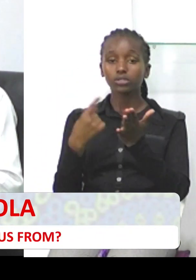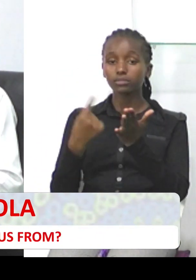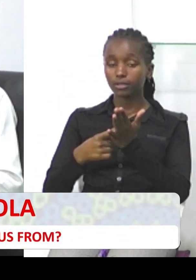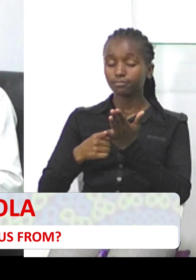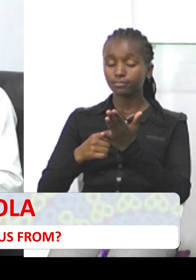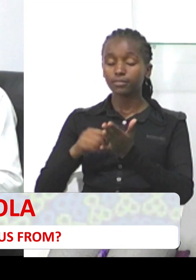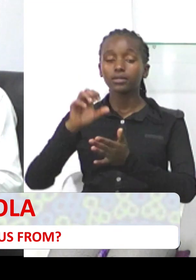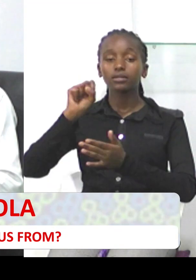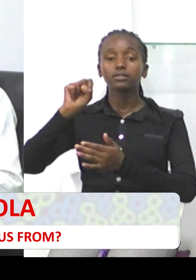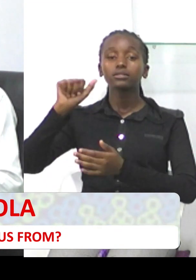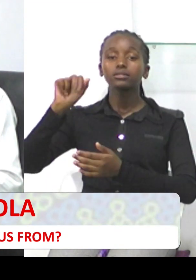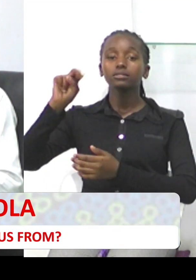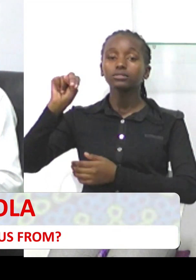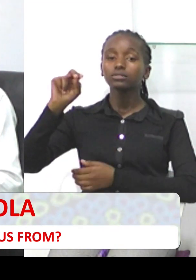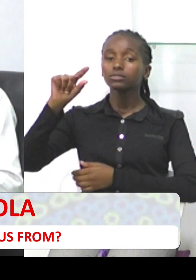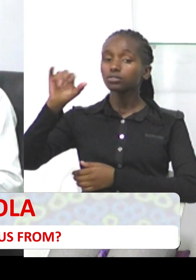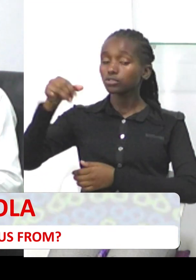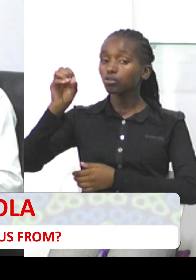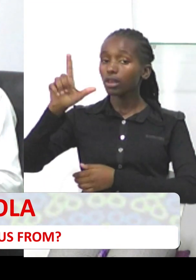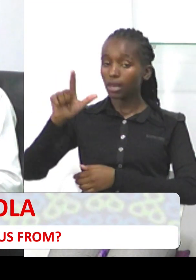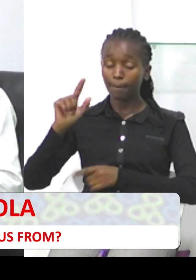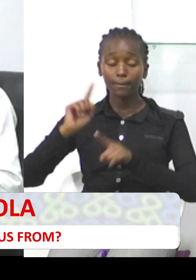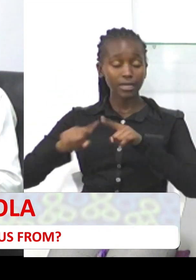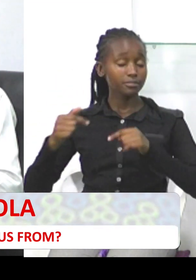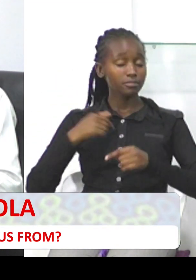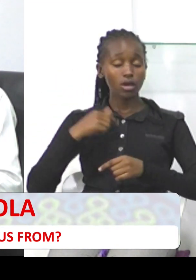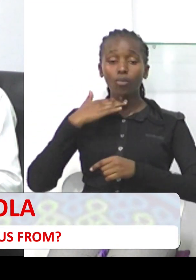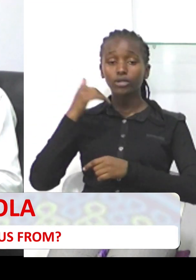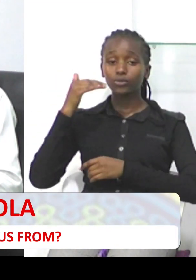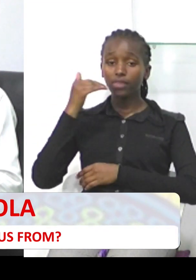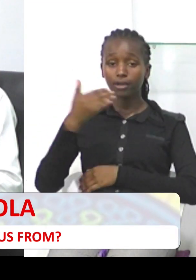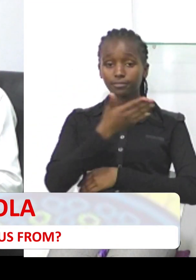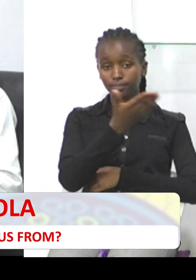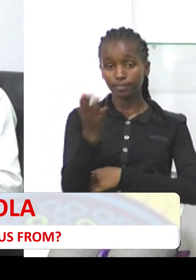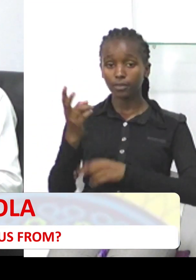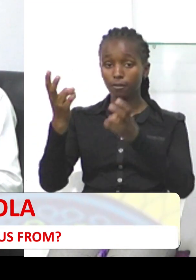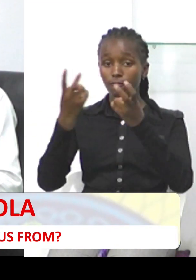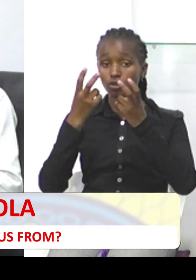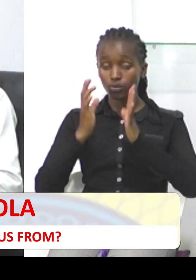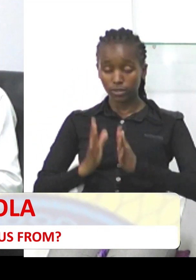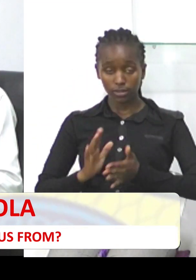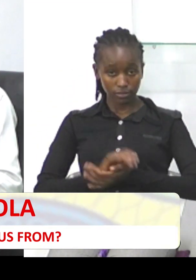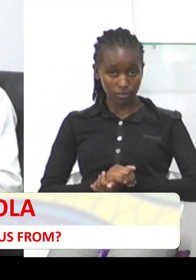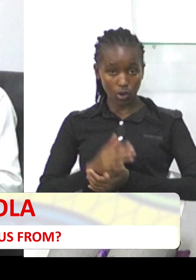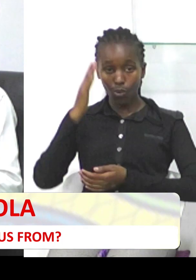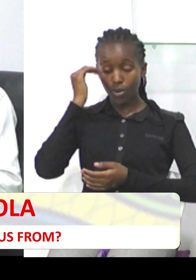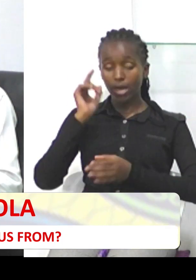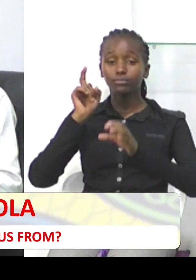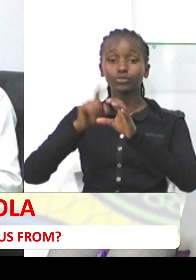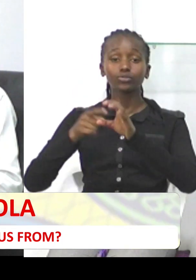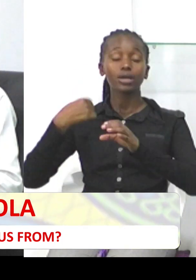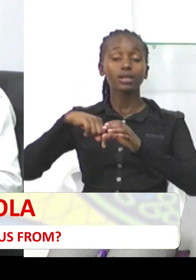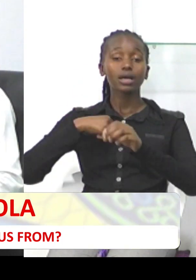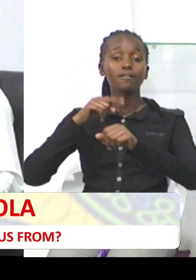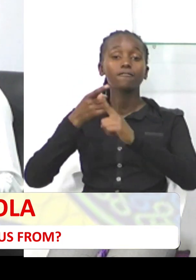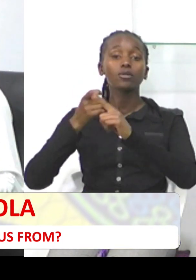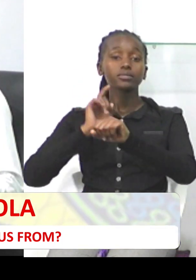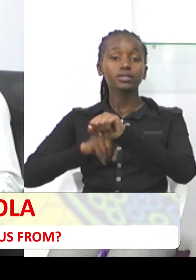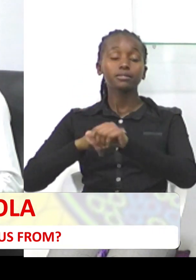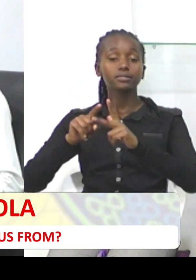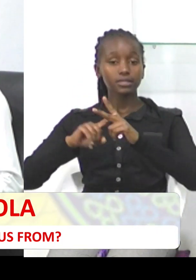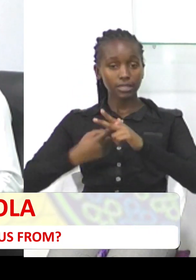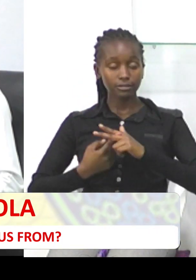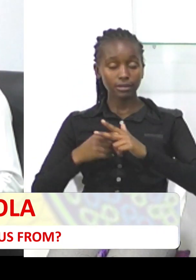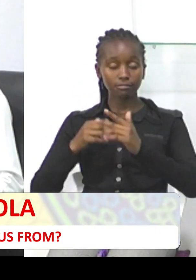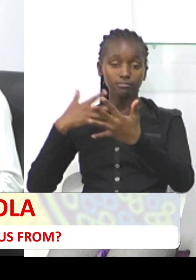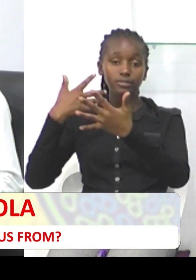Show. Kwangu mimi binafsi na shukuru sana wewe mtazamaji ambaye umekuwa nasi tulipoanza kipindi yetu ya siku ya leo.